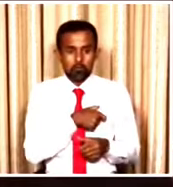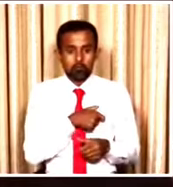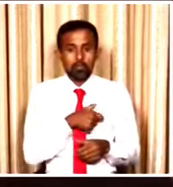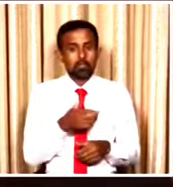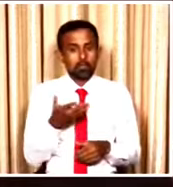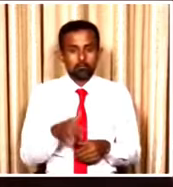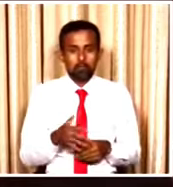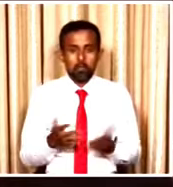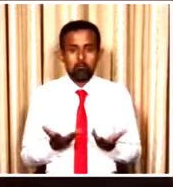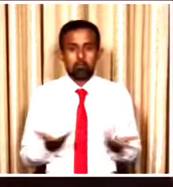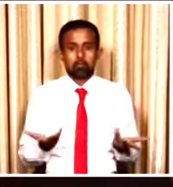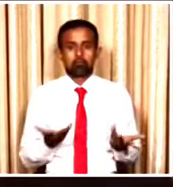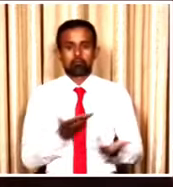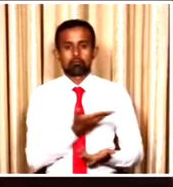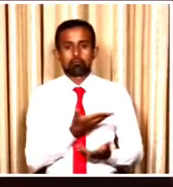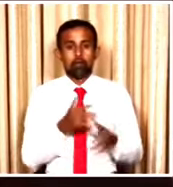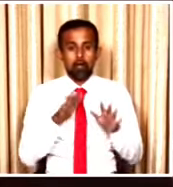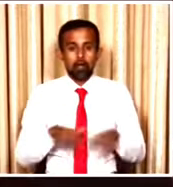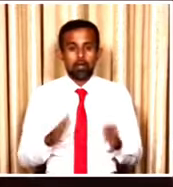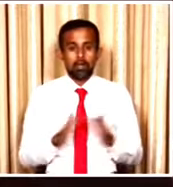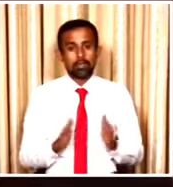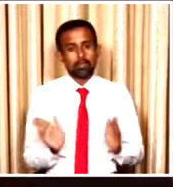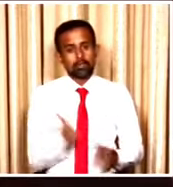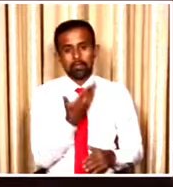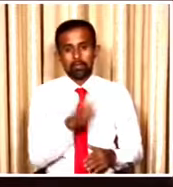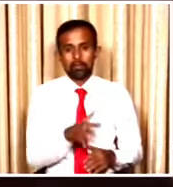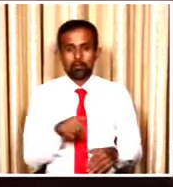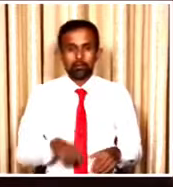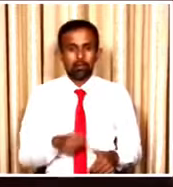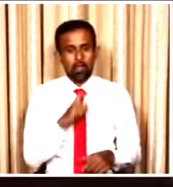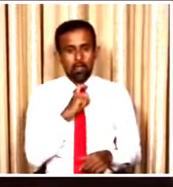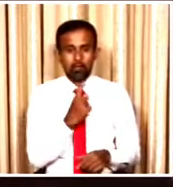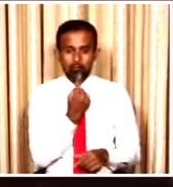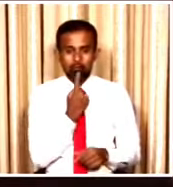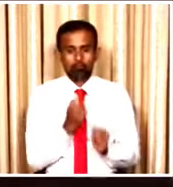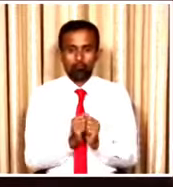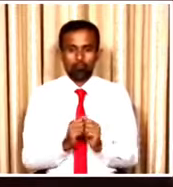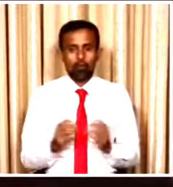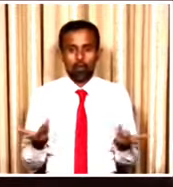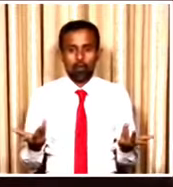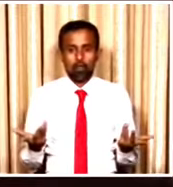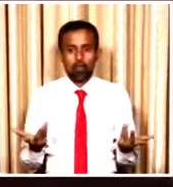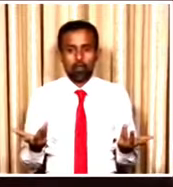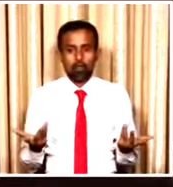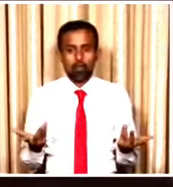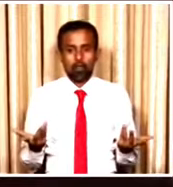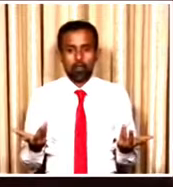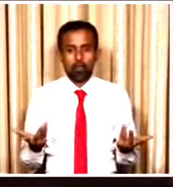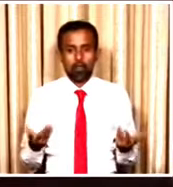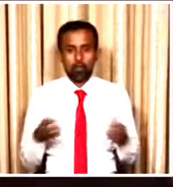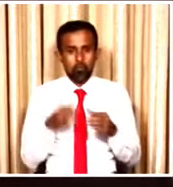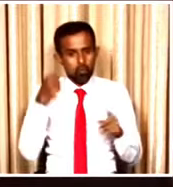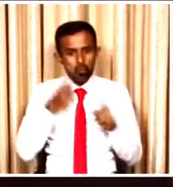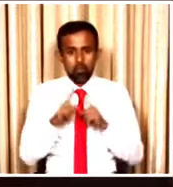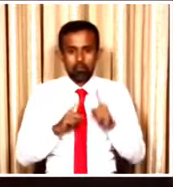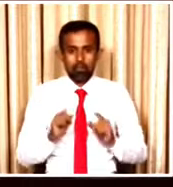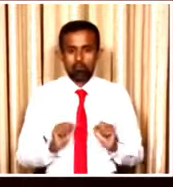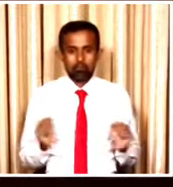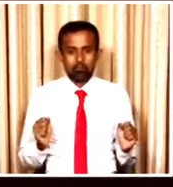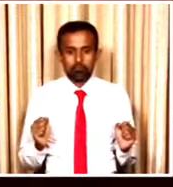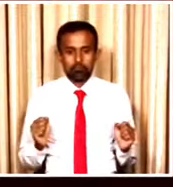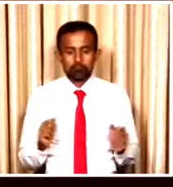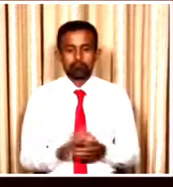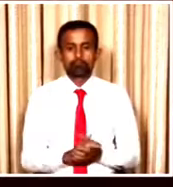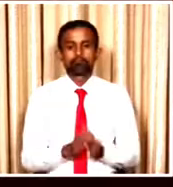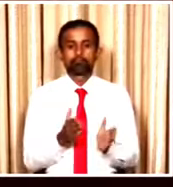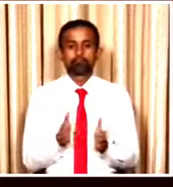ඒක කරගන්න බැරුව අන්තිමට ගෙදර ගිහලා දැන් මෙතන ගෙදර ගියාලා හරියන්නේ නැහැ මේ පාර්ලිමේන්තුවේ. හරි හරි අවසන් කරන්න එතුමා. ඔව් විවාදේ පටන් ගන්න වෙලාවත් ප්‍රශ්නයක් තියෙනවා.